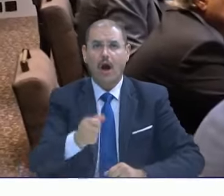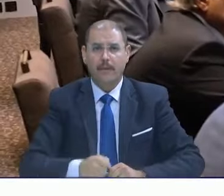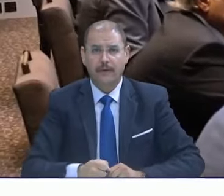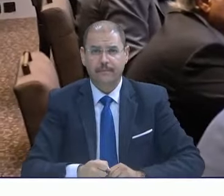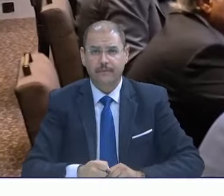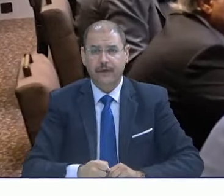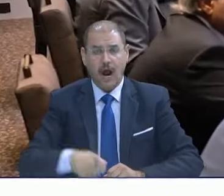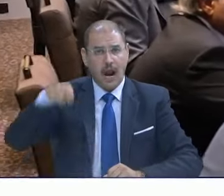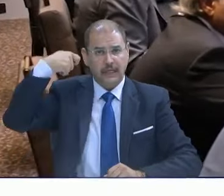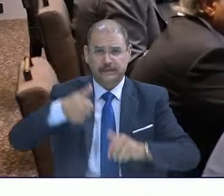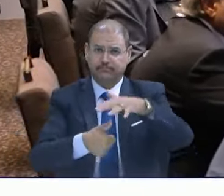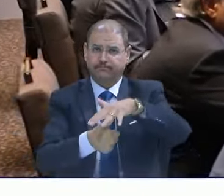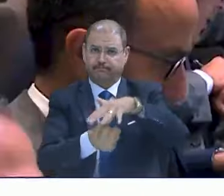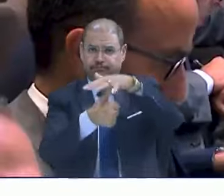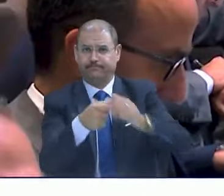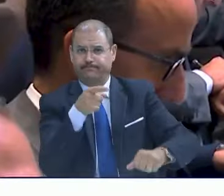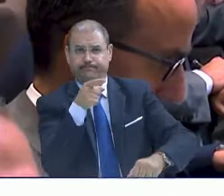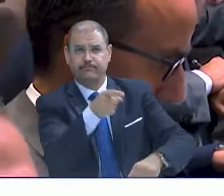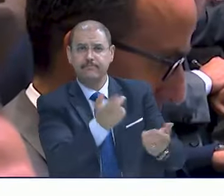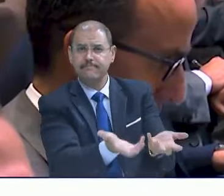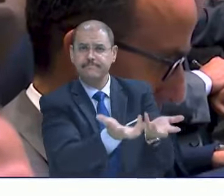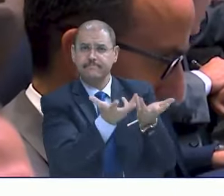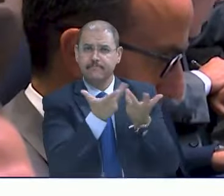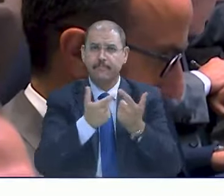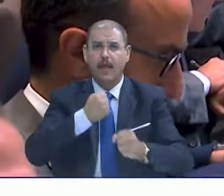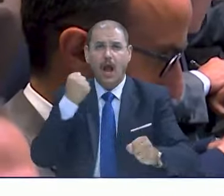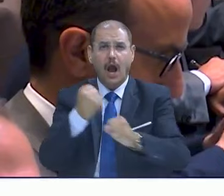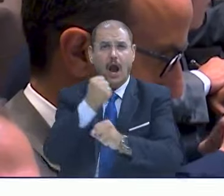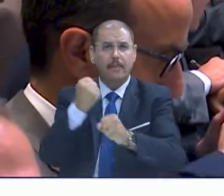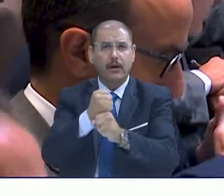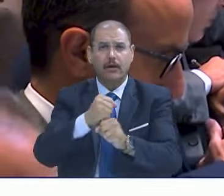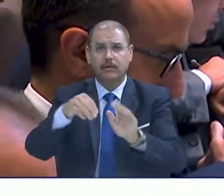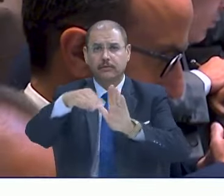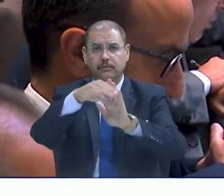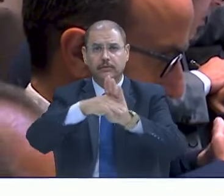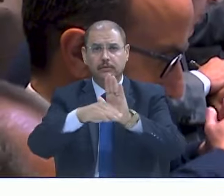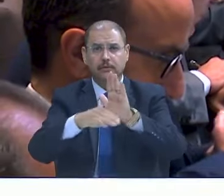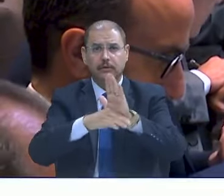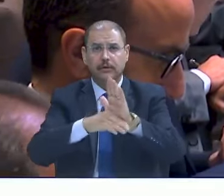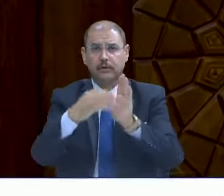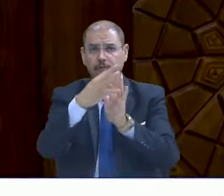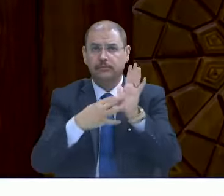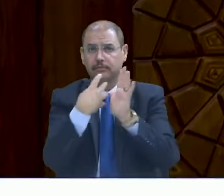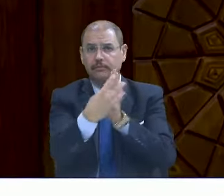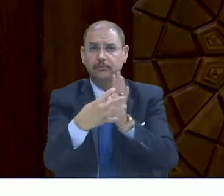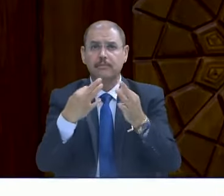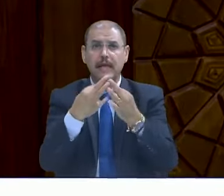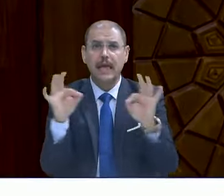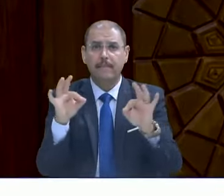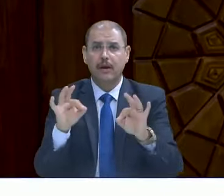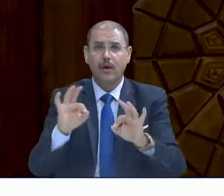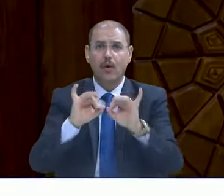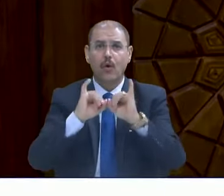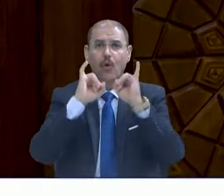الاقتصاديه الخاصه نايف الفايز حول الجهود المبذوله لادراج المحميه على قائمه منظمه الامم